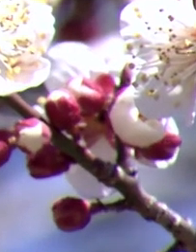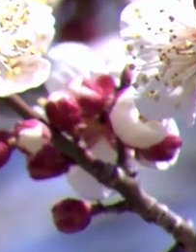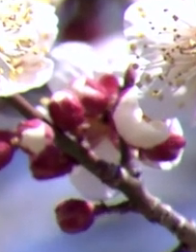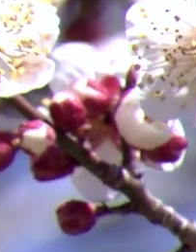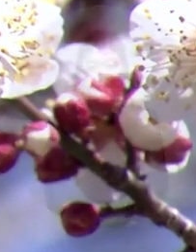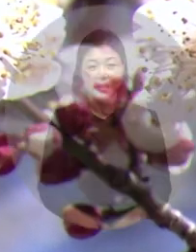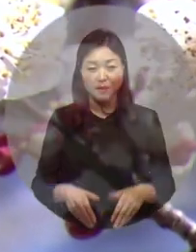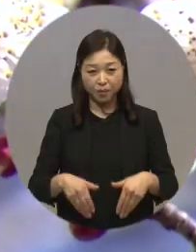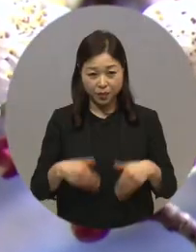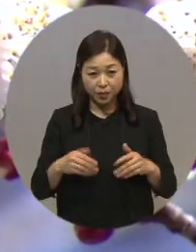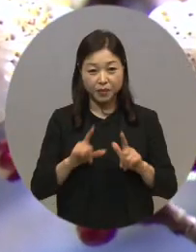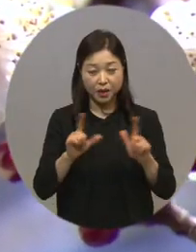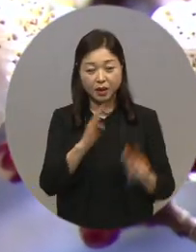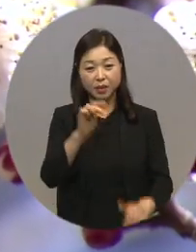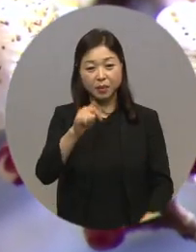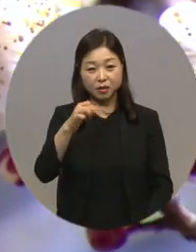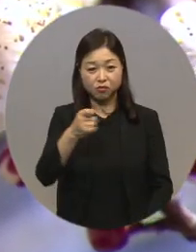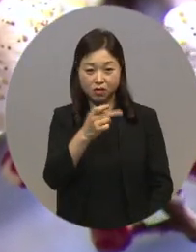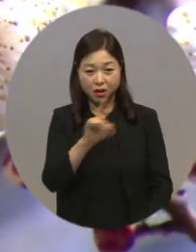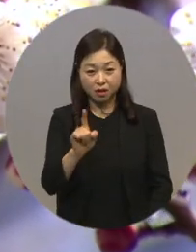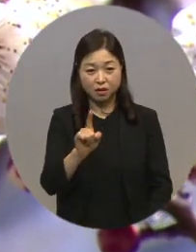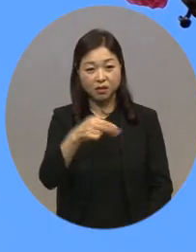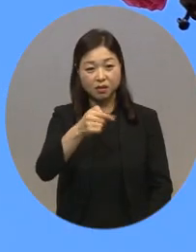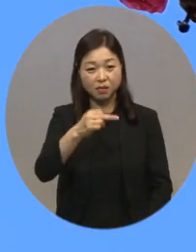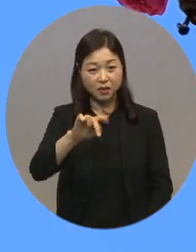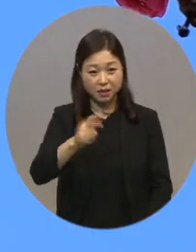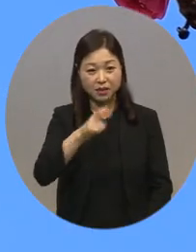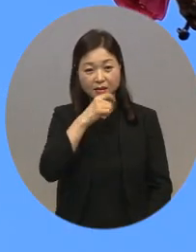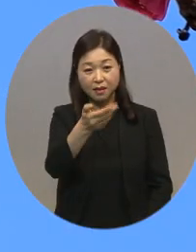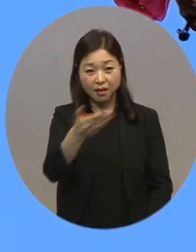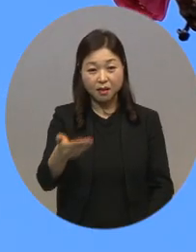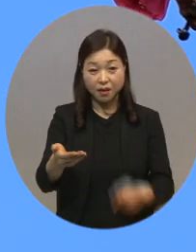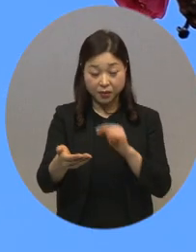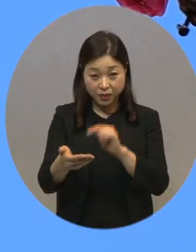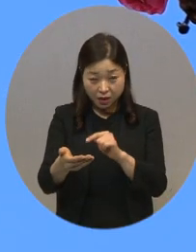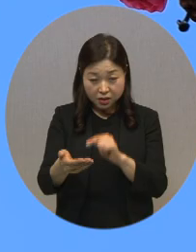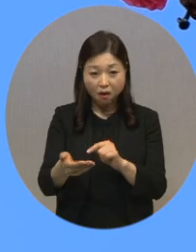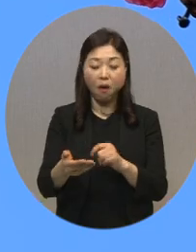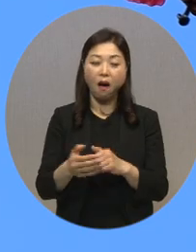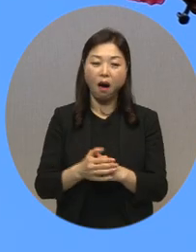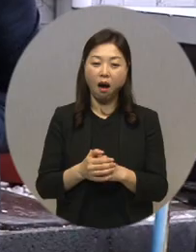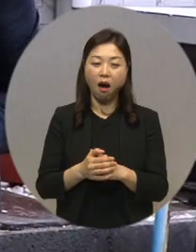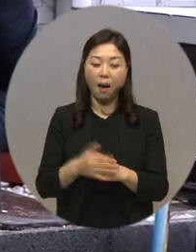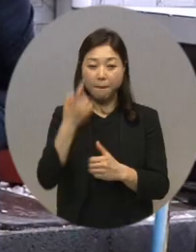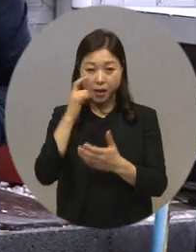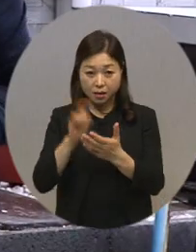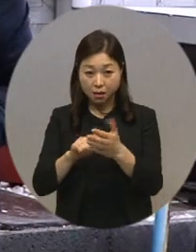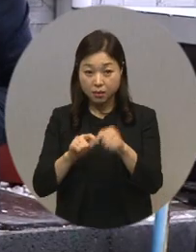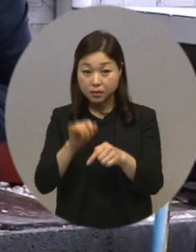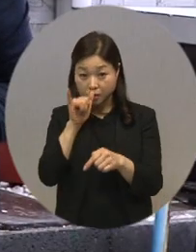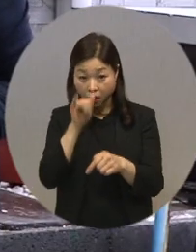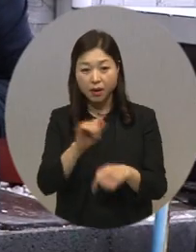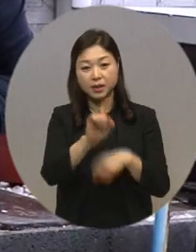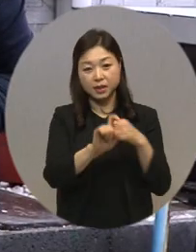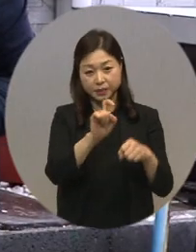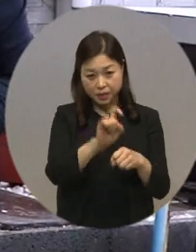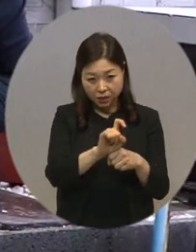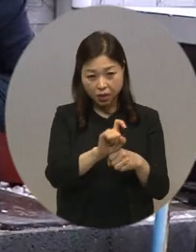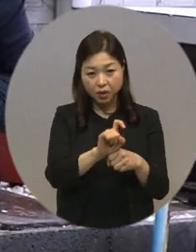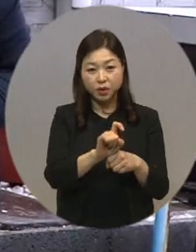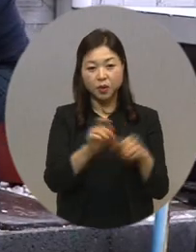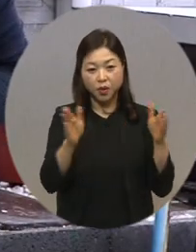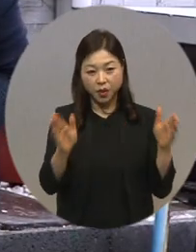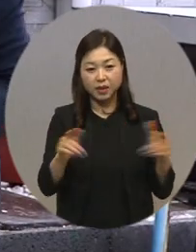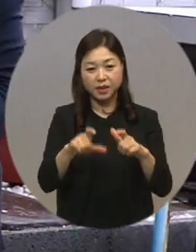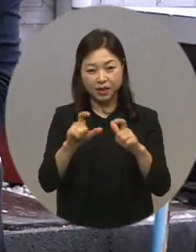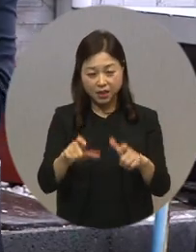어느 봄날 백수가 작가는 섬진강변에서 무한한 가능성을 발견합니다. 10여 년간 지역